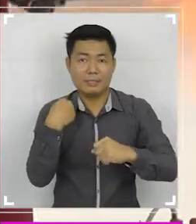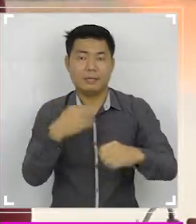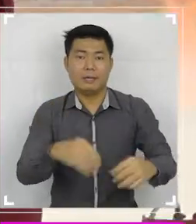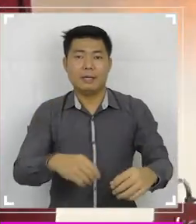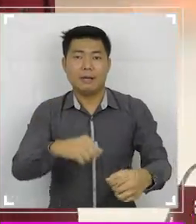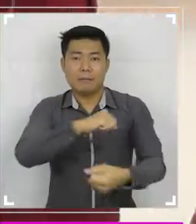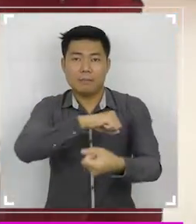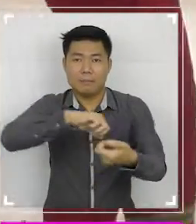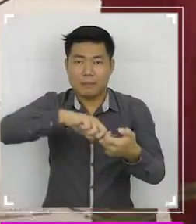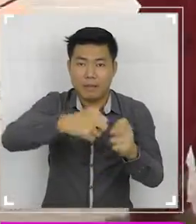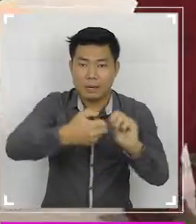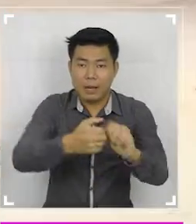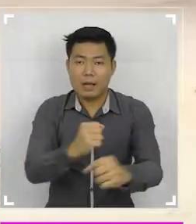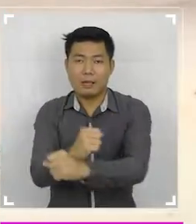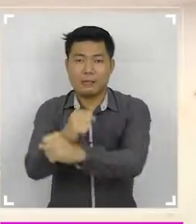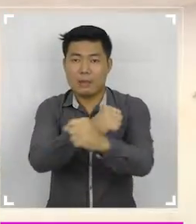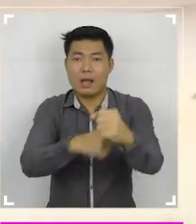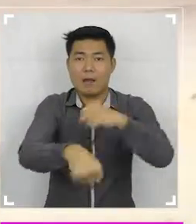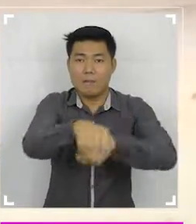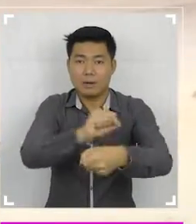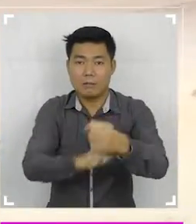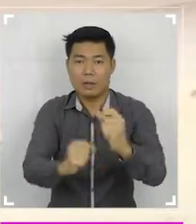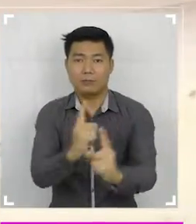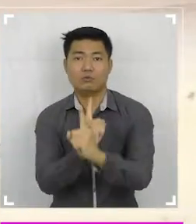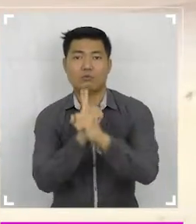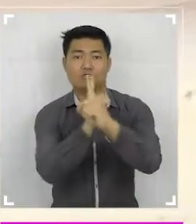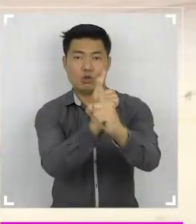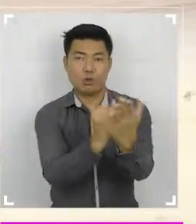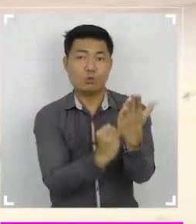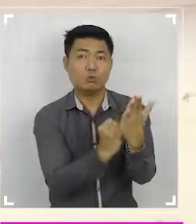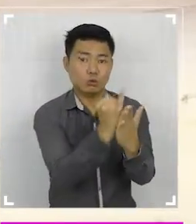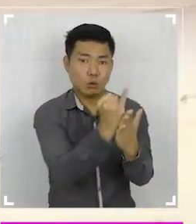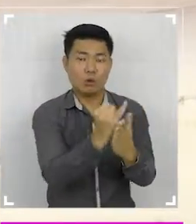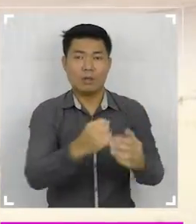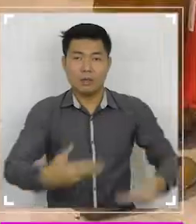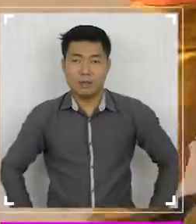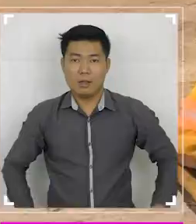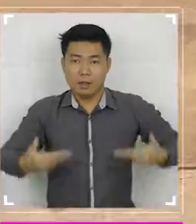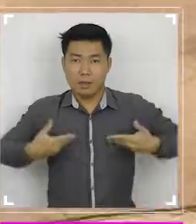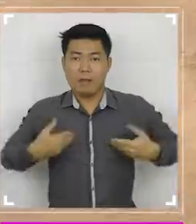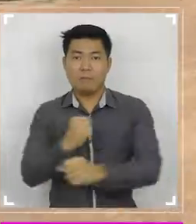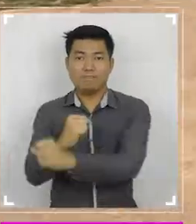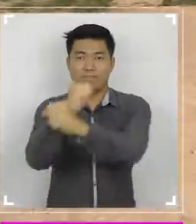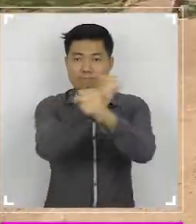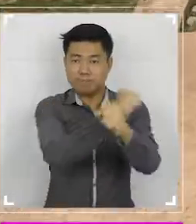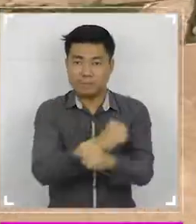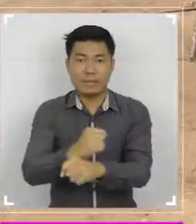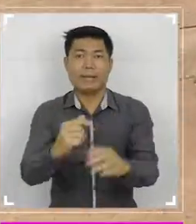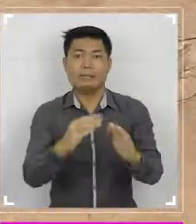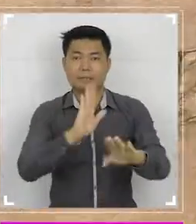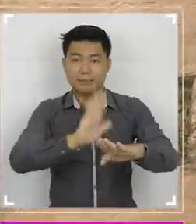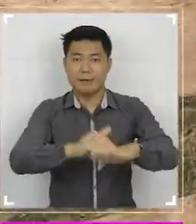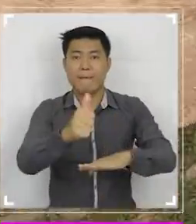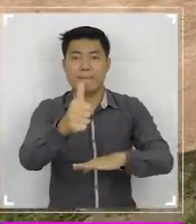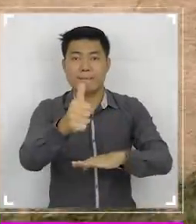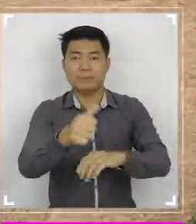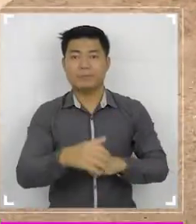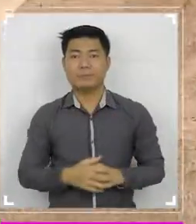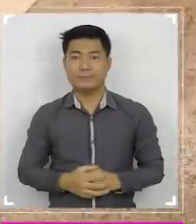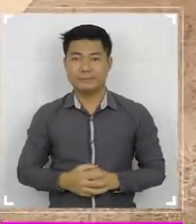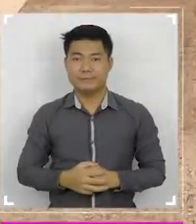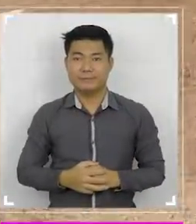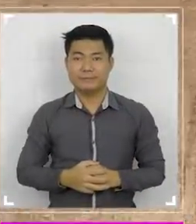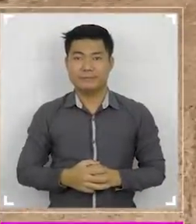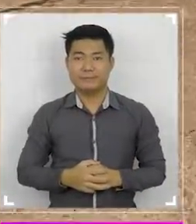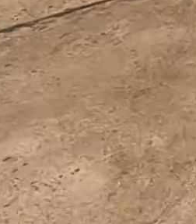ฉุกเฉินและเพื่อให้สามารถปฏิบัติตัวได้อย่างถูกต้องลดการสูญเสียชีวิตและทรัพย์สินจากเหตุการณ์ดังกล่าว